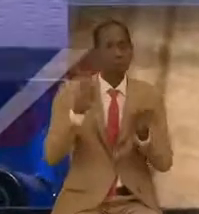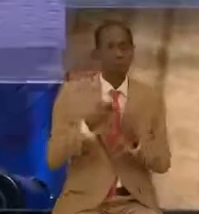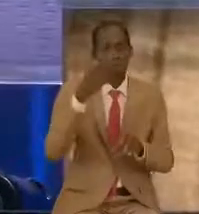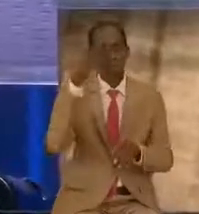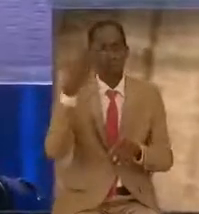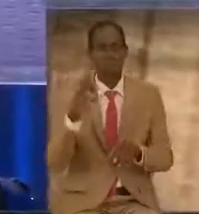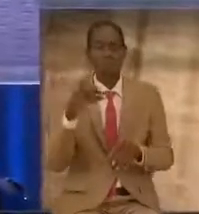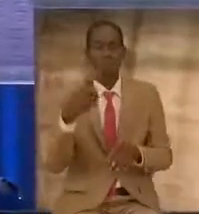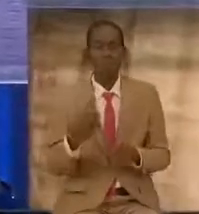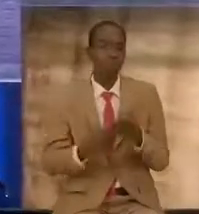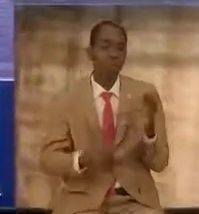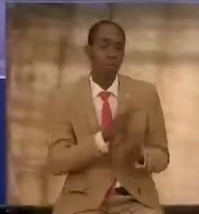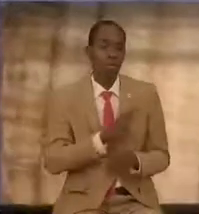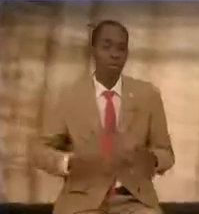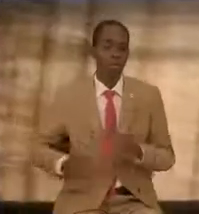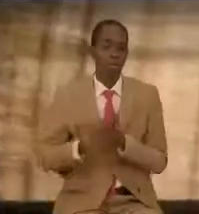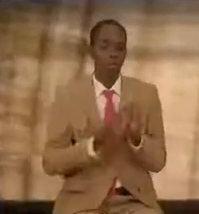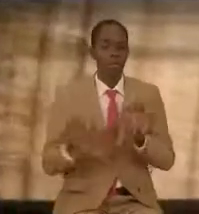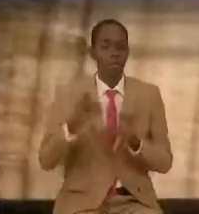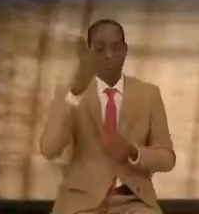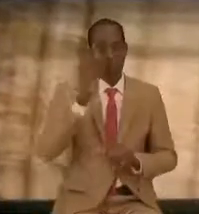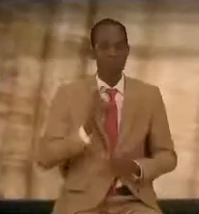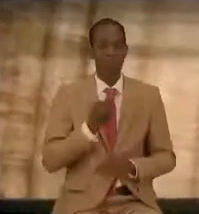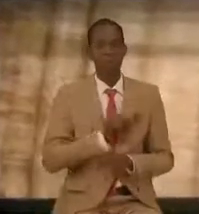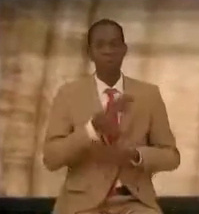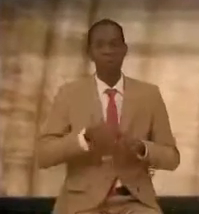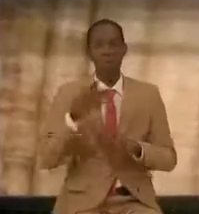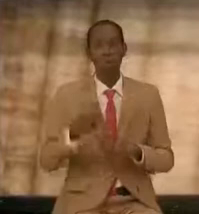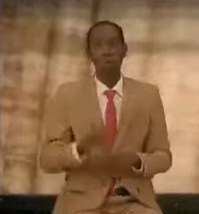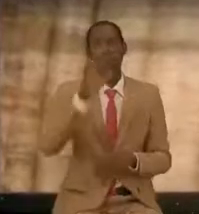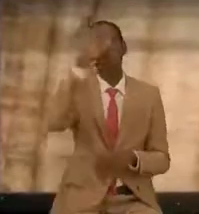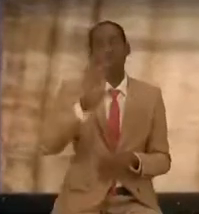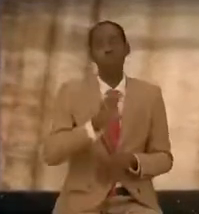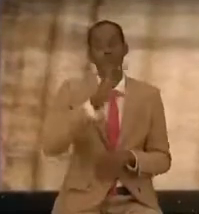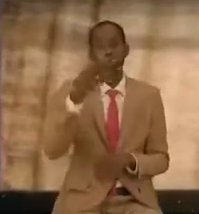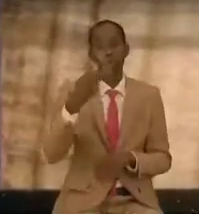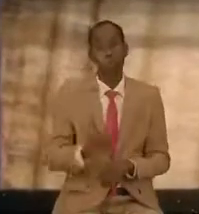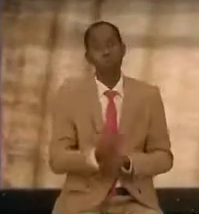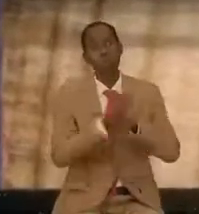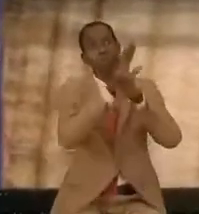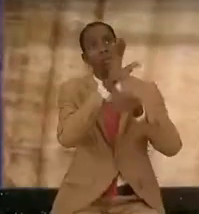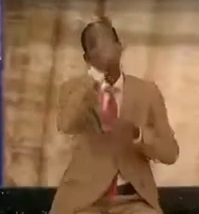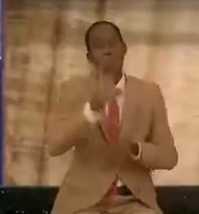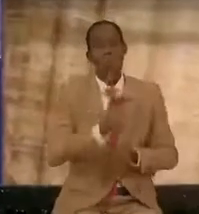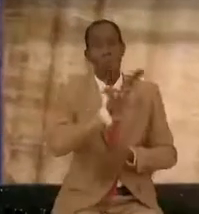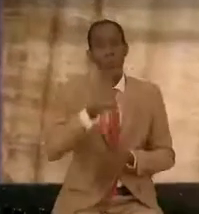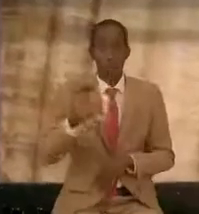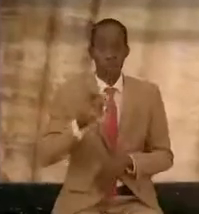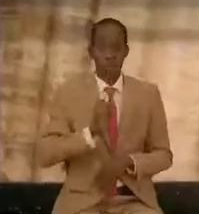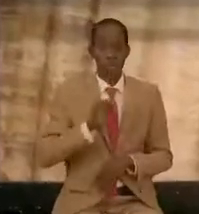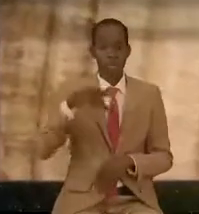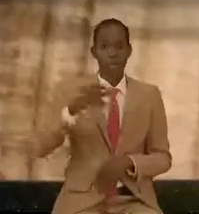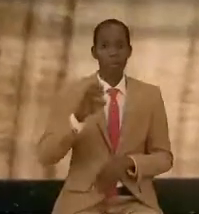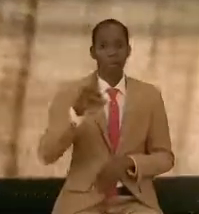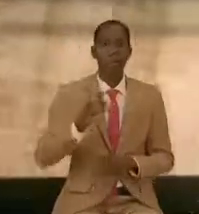alliance, à cause de ce que Jésus a fait pour nous à la croix du calvaire. Moi, je me glorifie de la